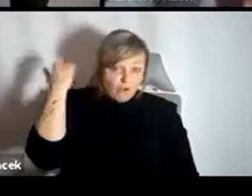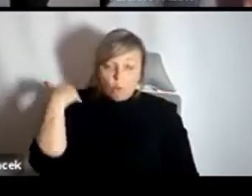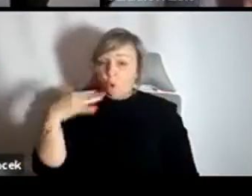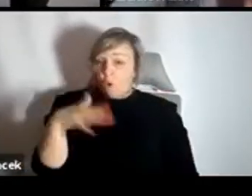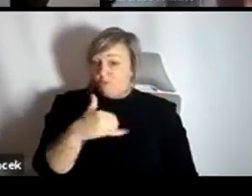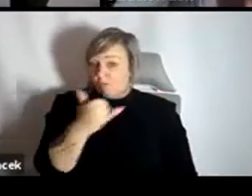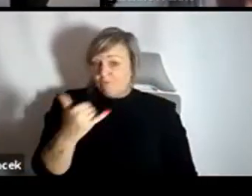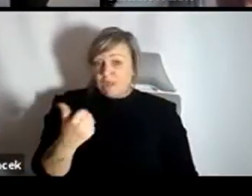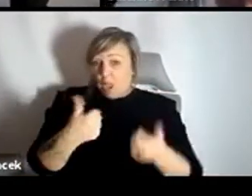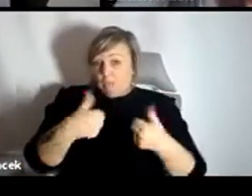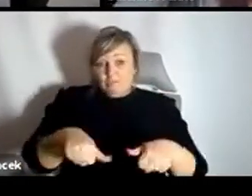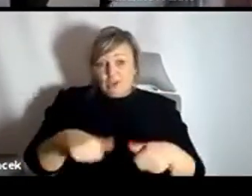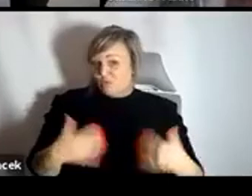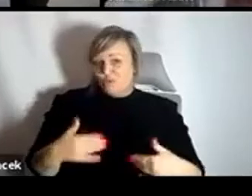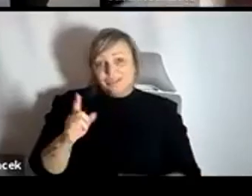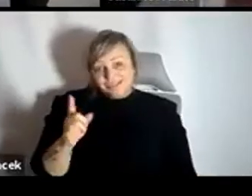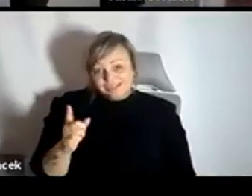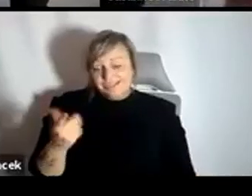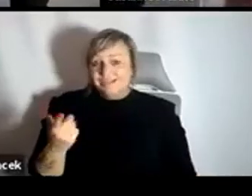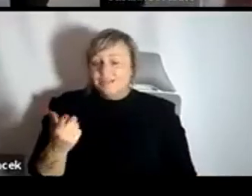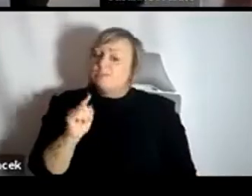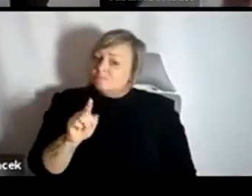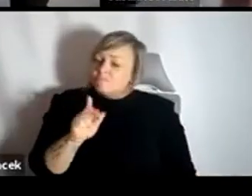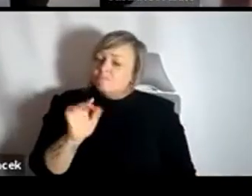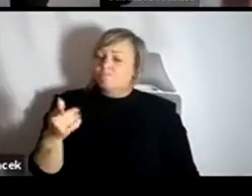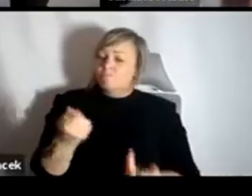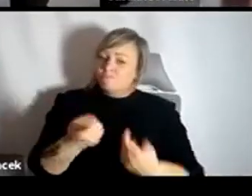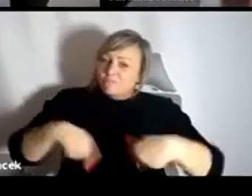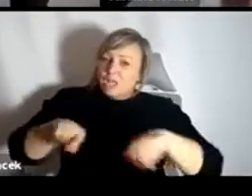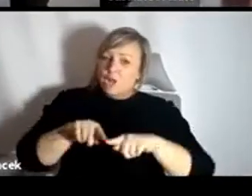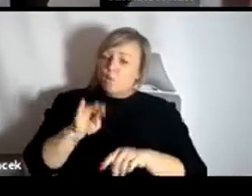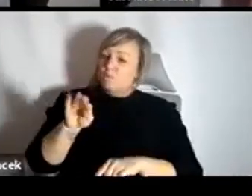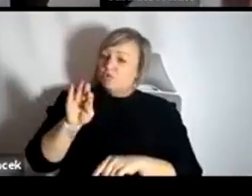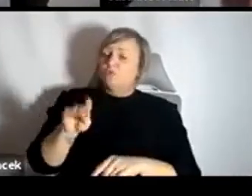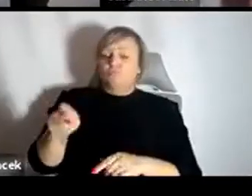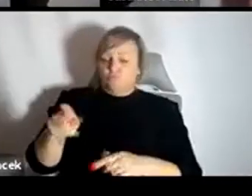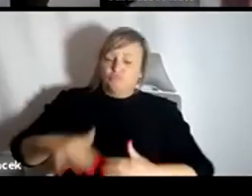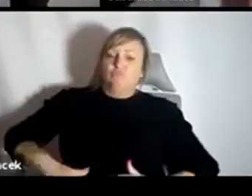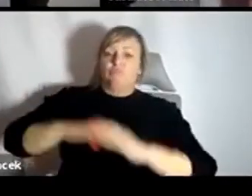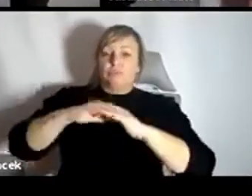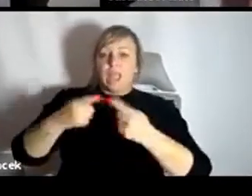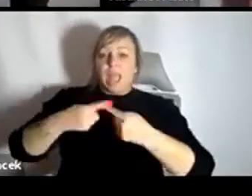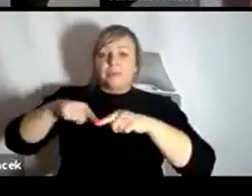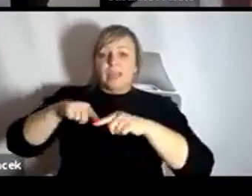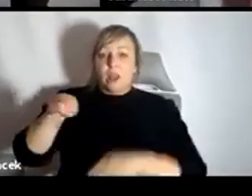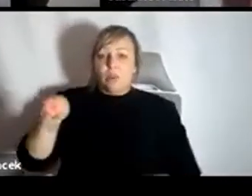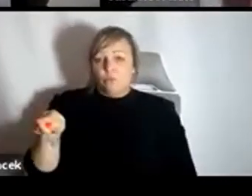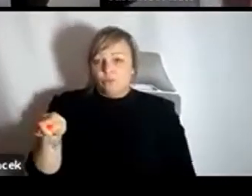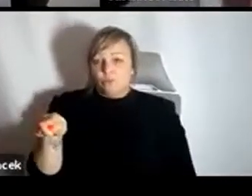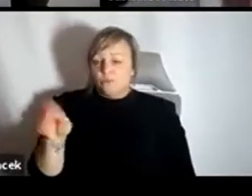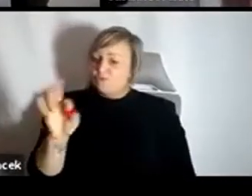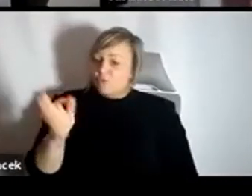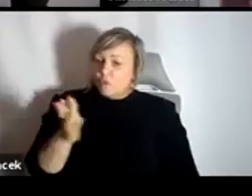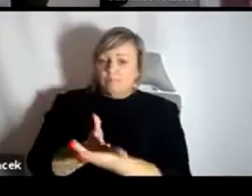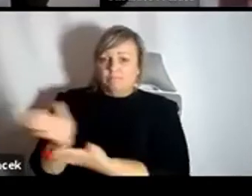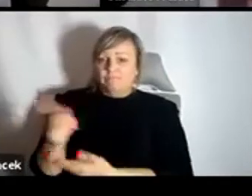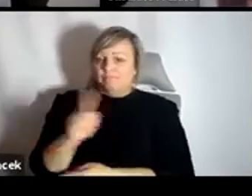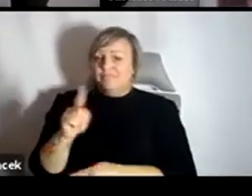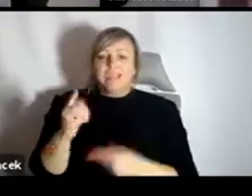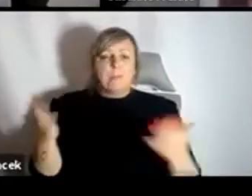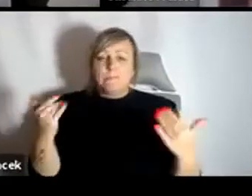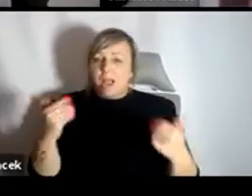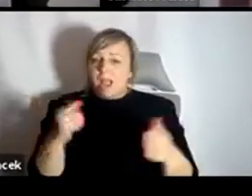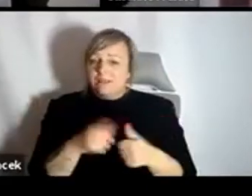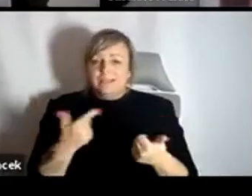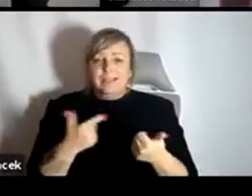Pflicht. Clubs könnten dazu angeregt werden, eigene Abteilungen dafür zu gründen, die sie eben nicht im Marketing parken oder